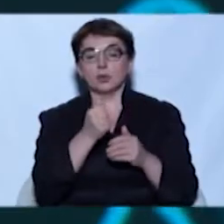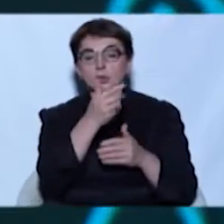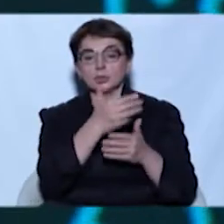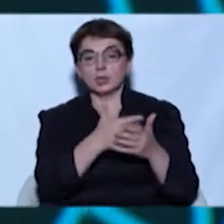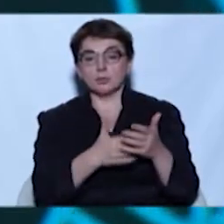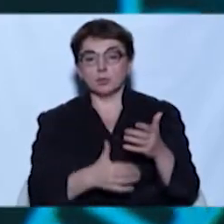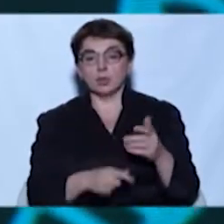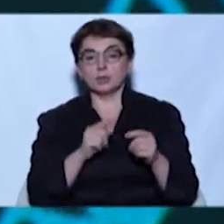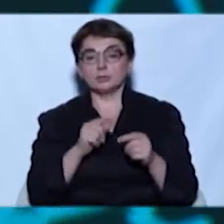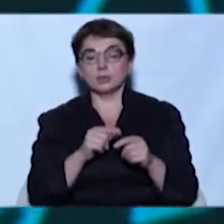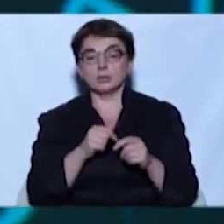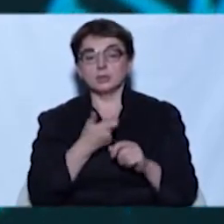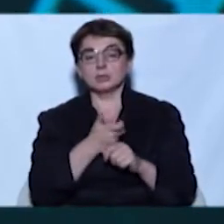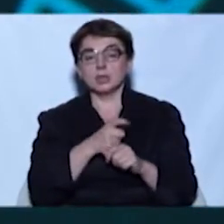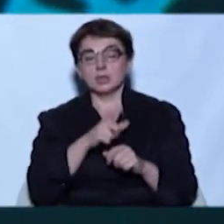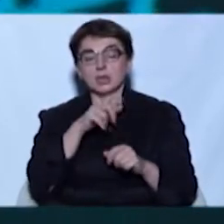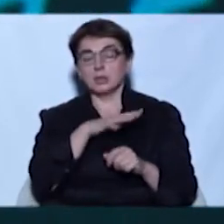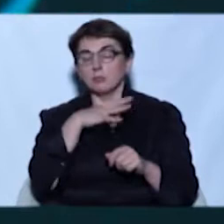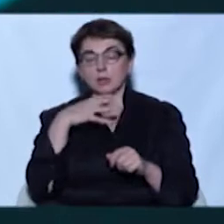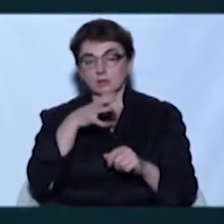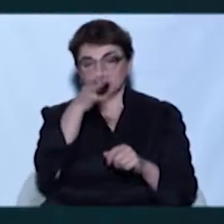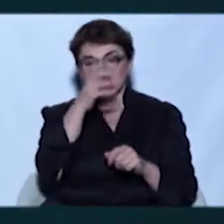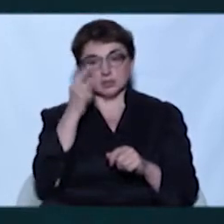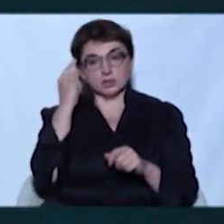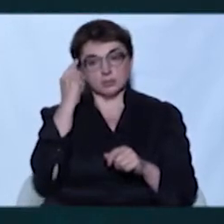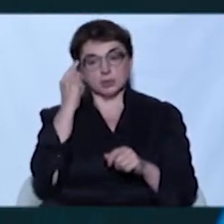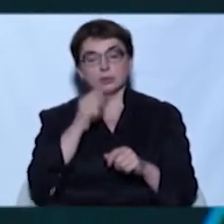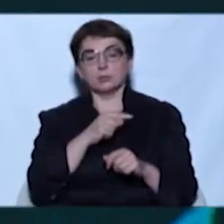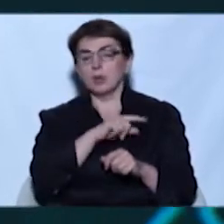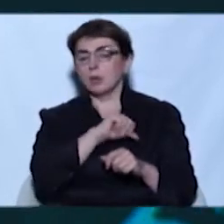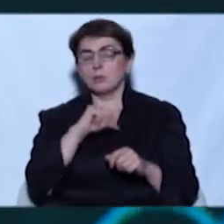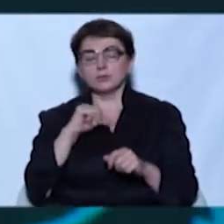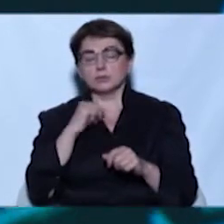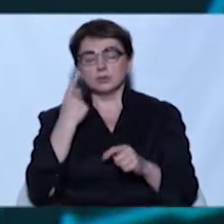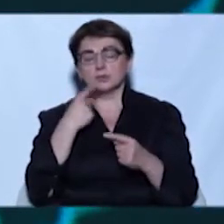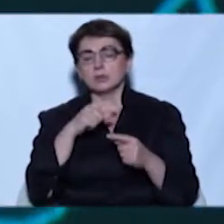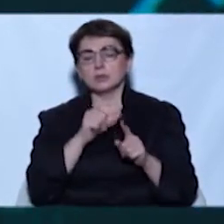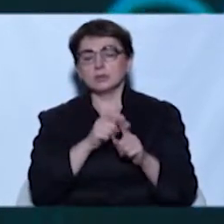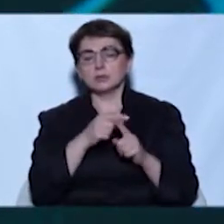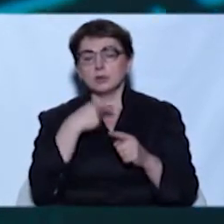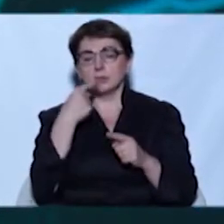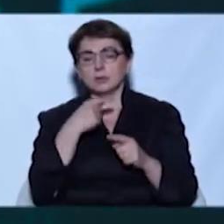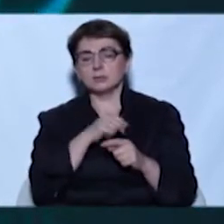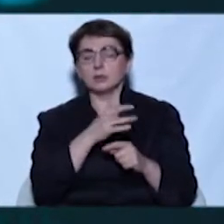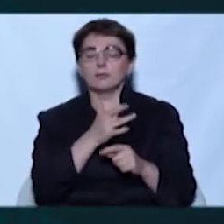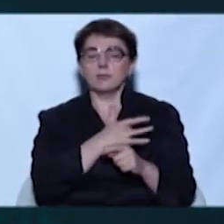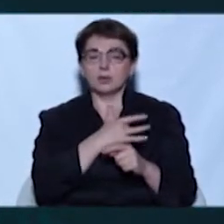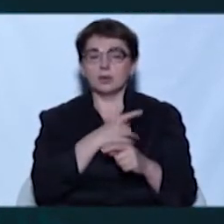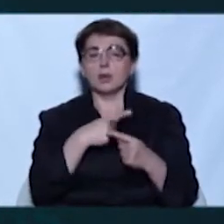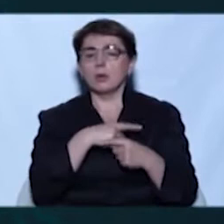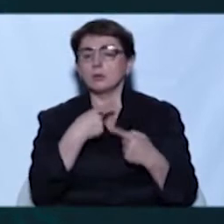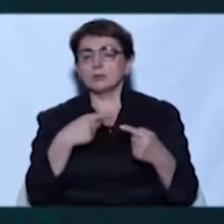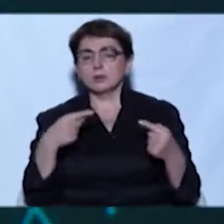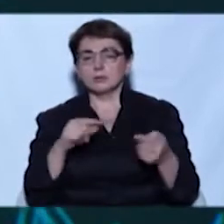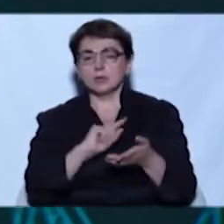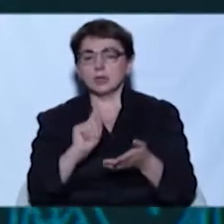იგი. Უამრავი მეცნიერი ფიქრობდა ამის შესახებ, ბევრი ჰიპოთეზა გამოითქვა, ანუ ვარაუდი, ბევრი